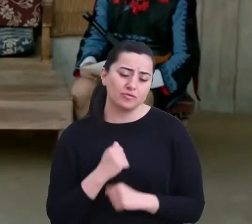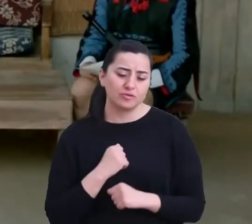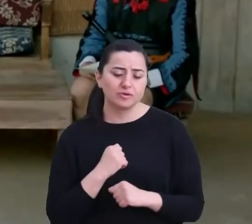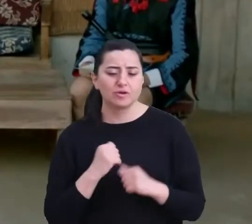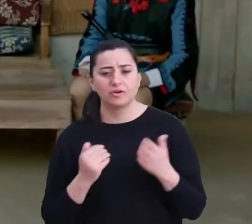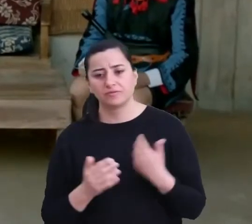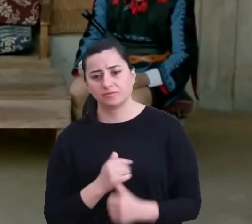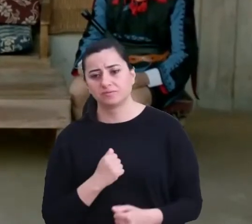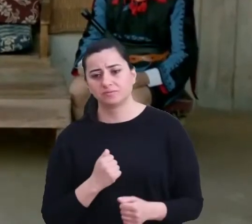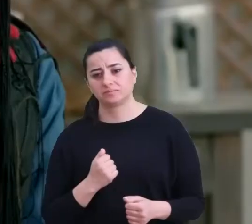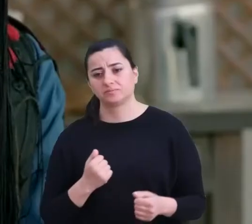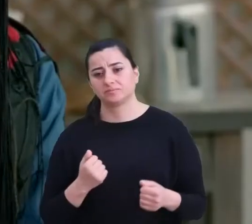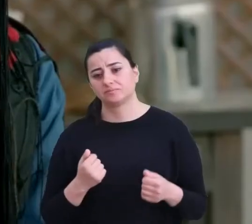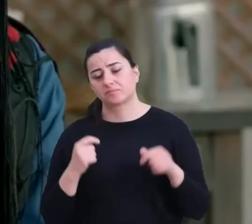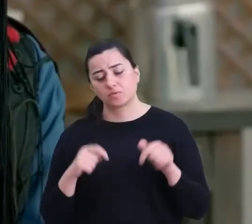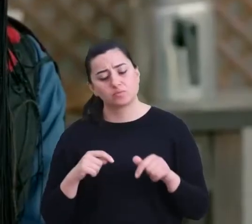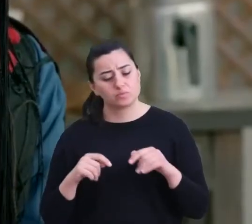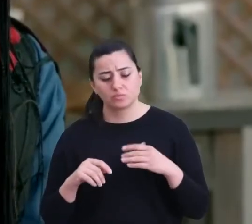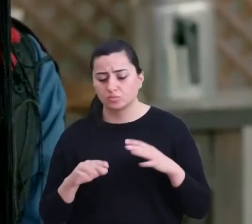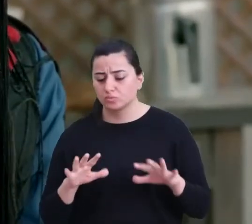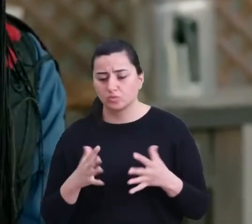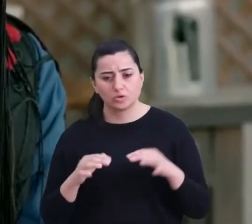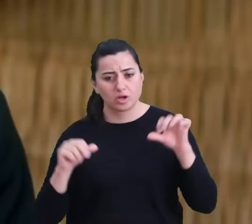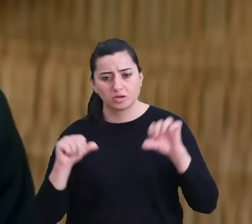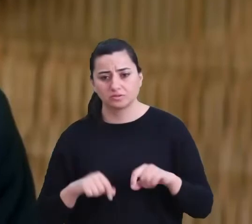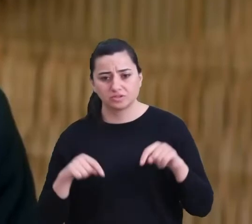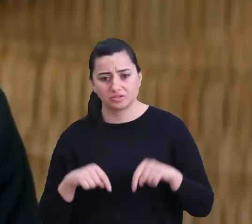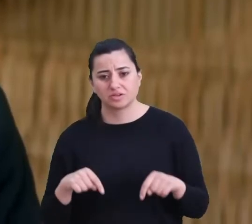Of, of. Morallem çok aşağıda.